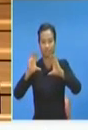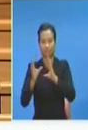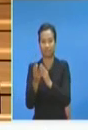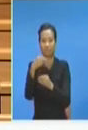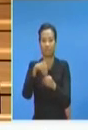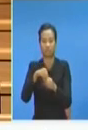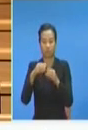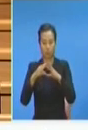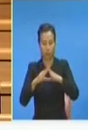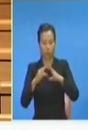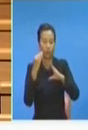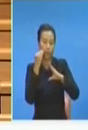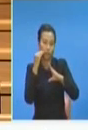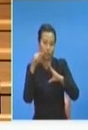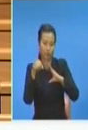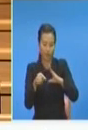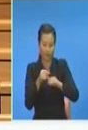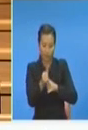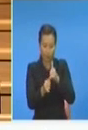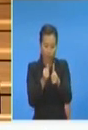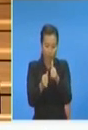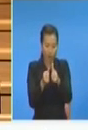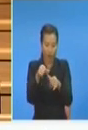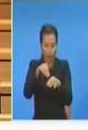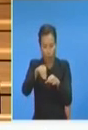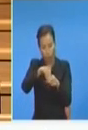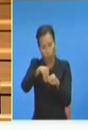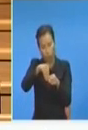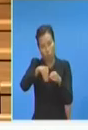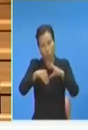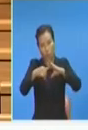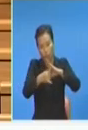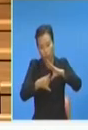บ้านหลังหนึ่งคนมาอยู่กันเต็มเลยครับ30คน